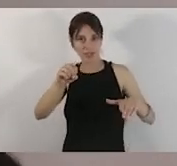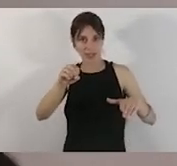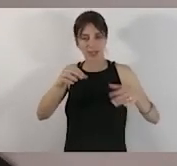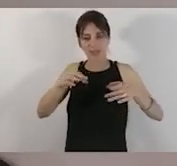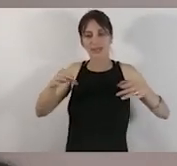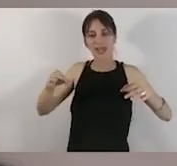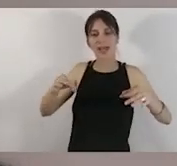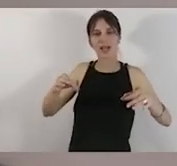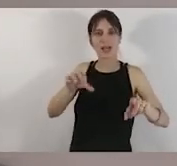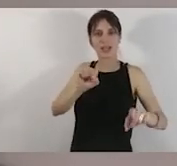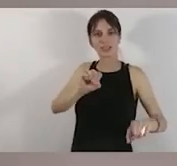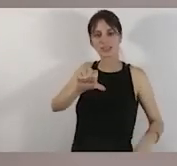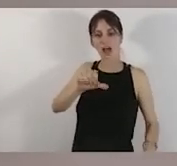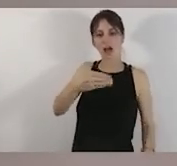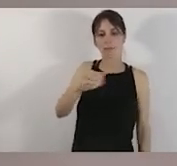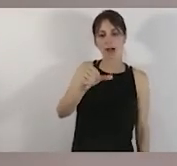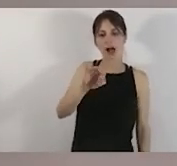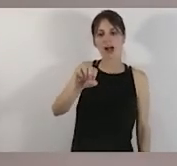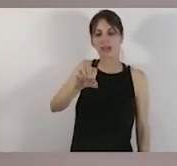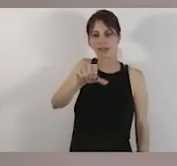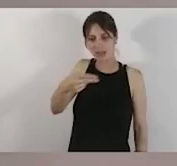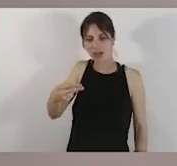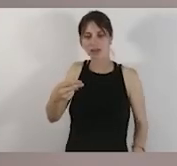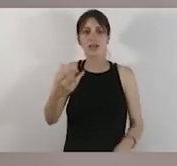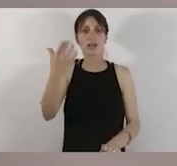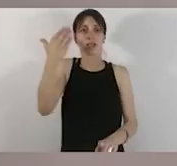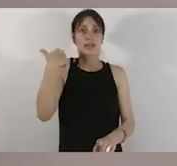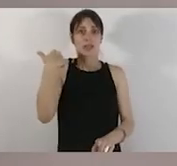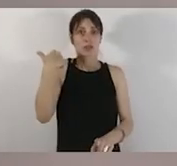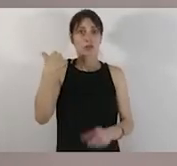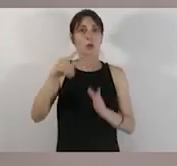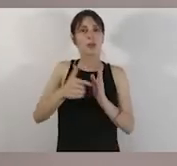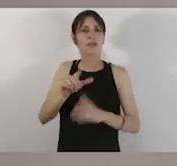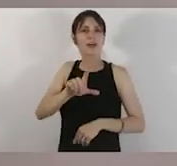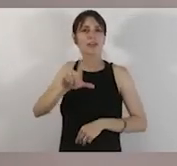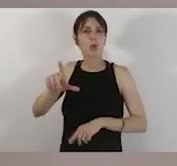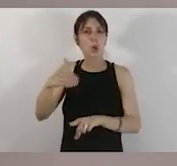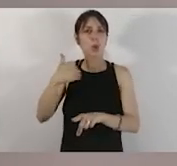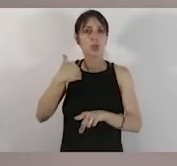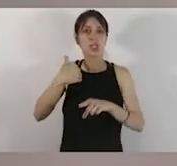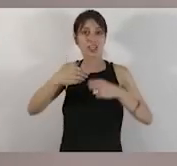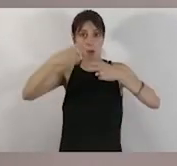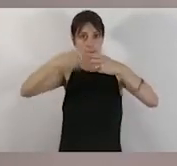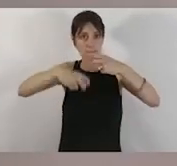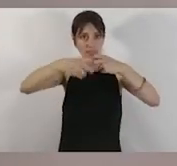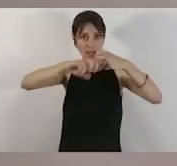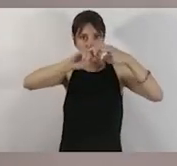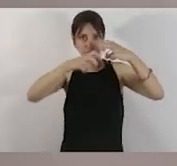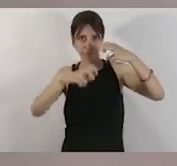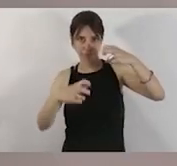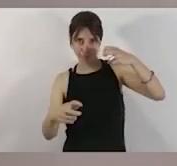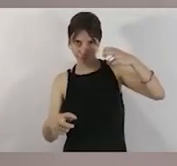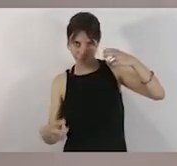bloc le 25 mai 2022, mais précédemment, déjà en